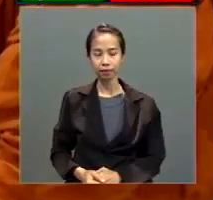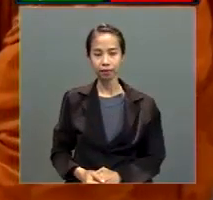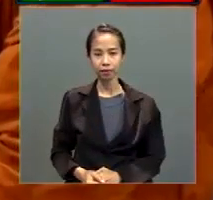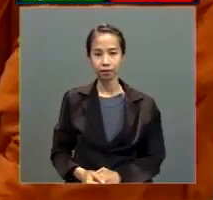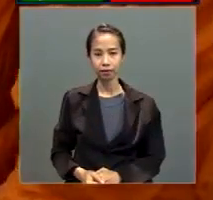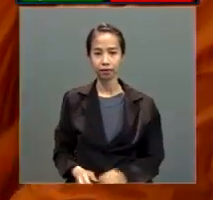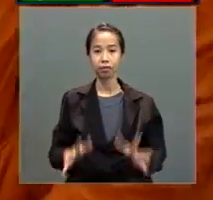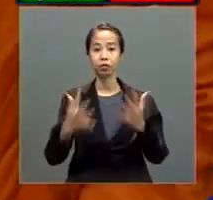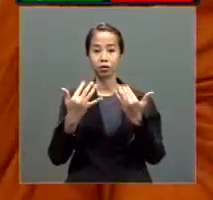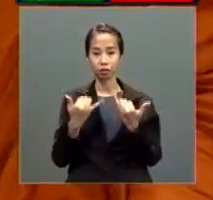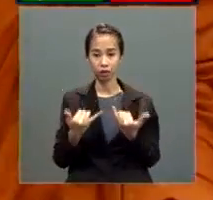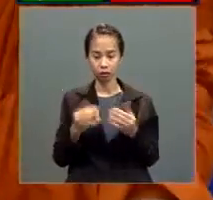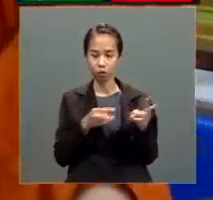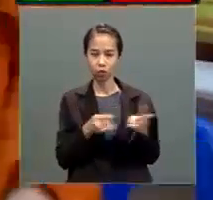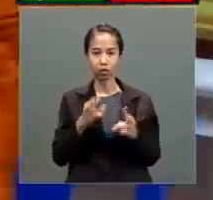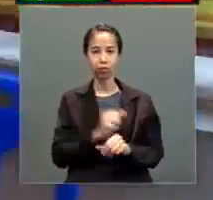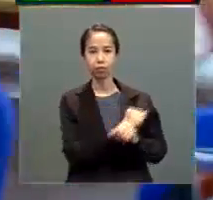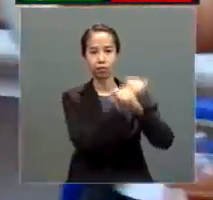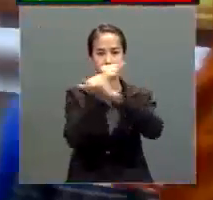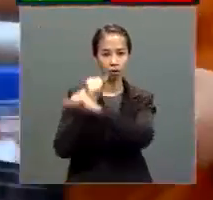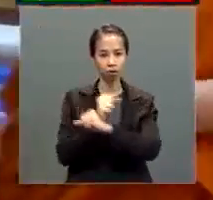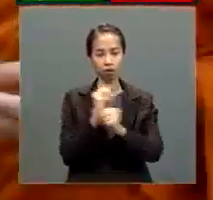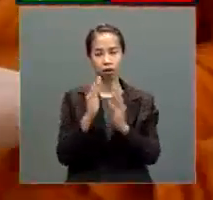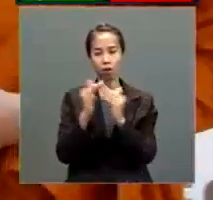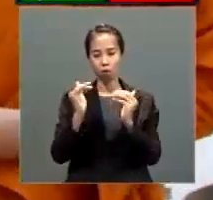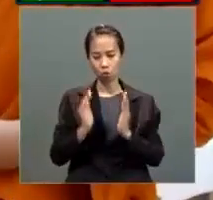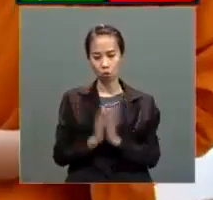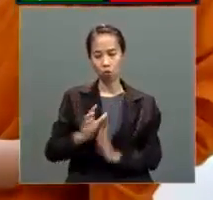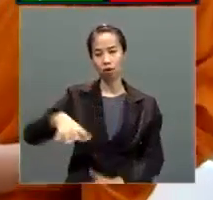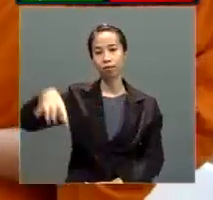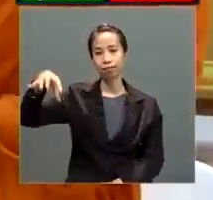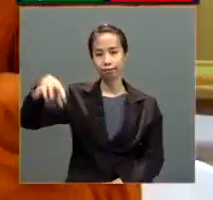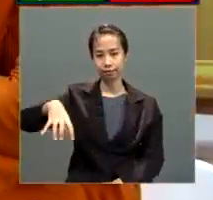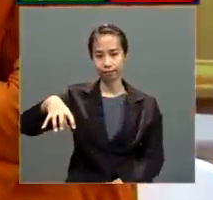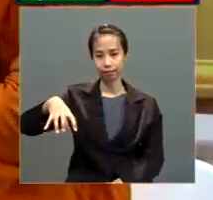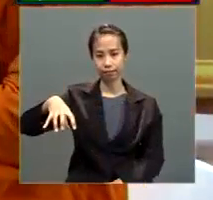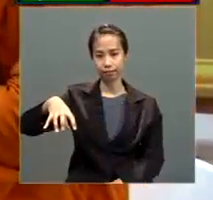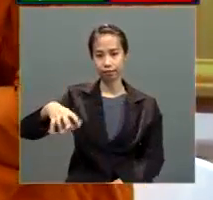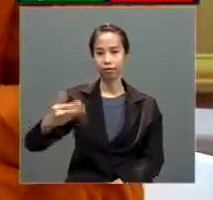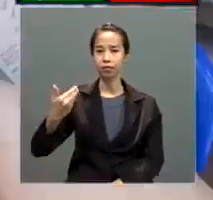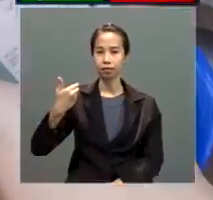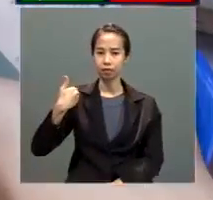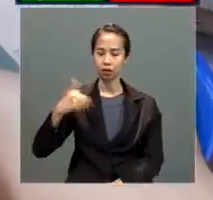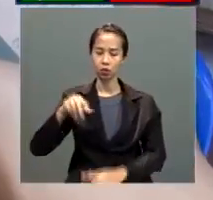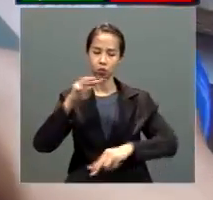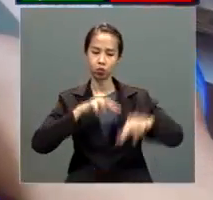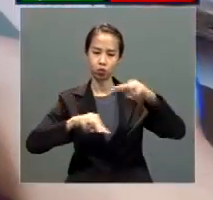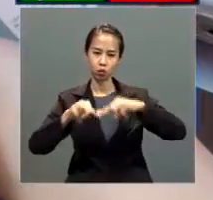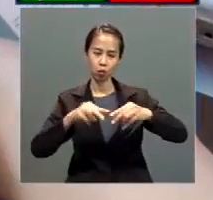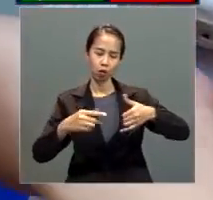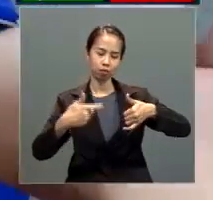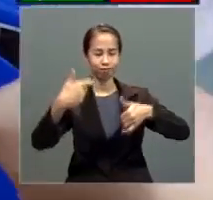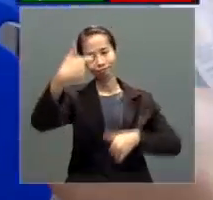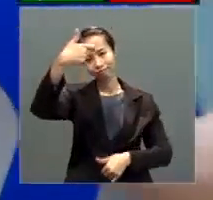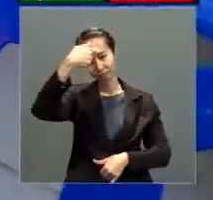สำหรับมาตรการป้องกันโควิด-19 ทางวัดโมลีโลกยารามราชวรวิหารตั้งจุดตรวจวัดอุณหภูมิร่างกายและ